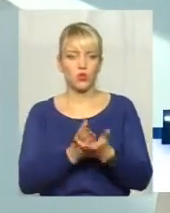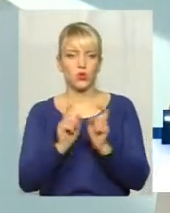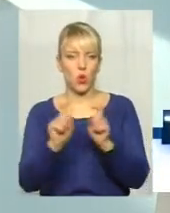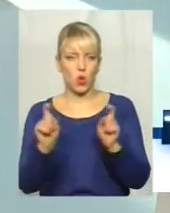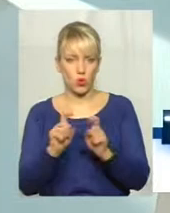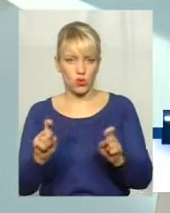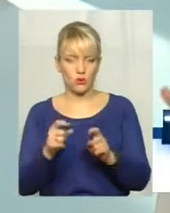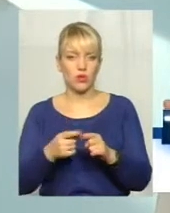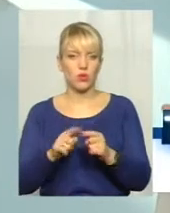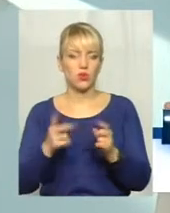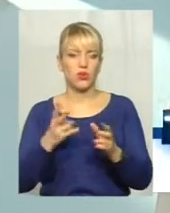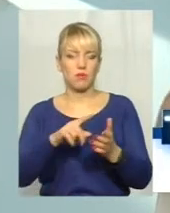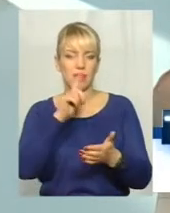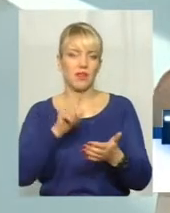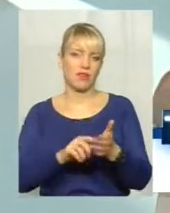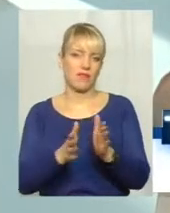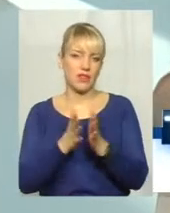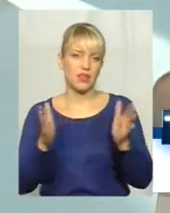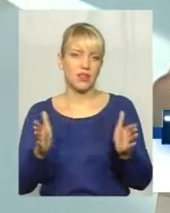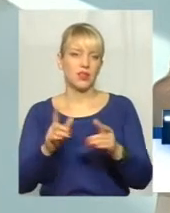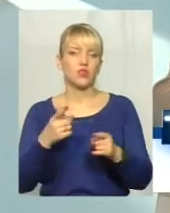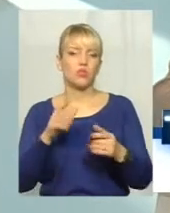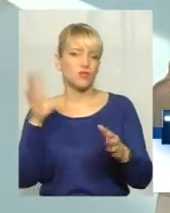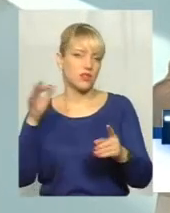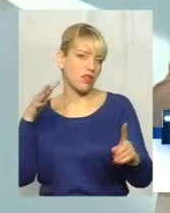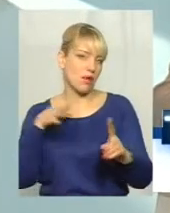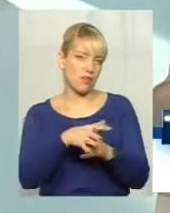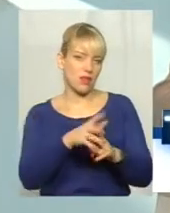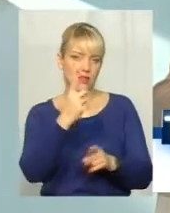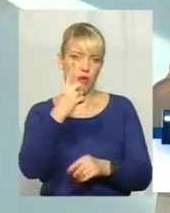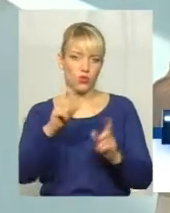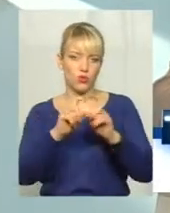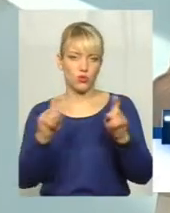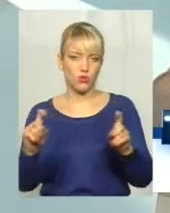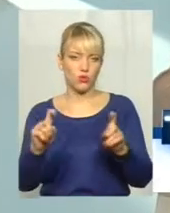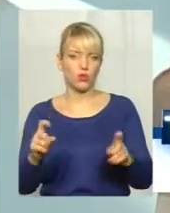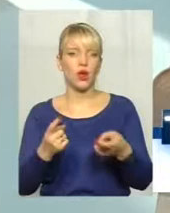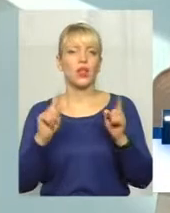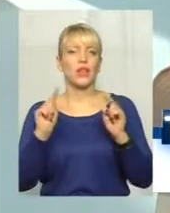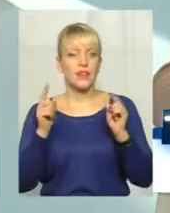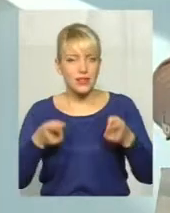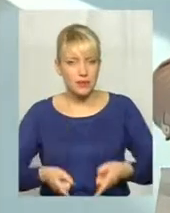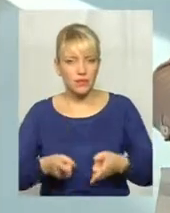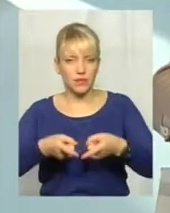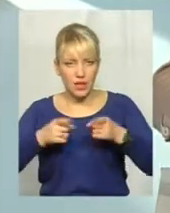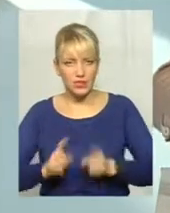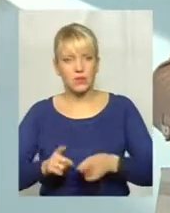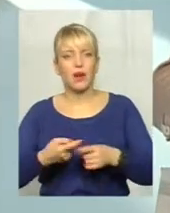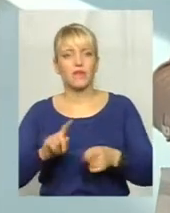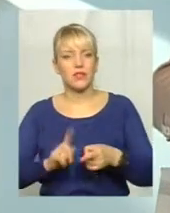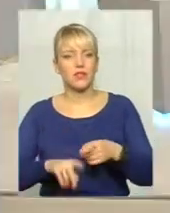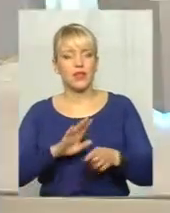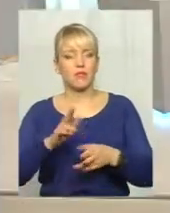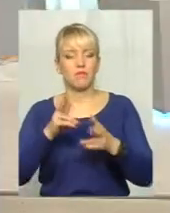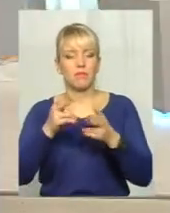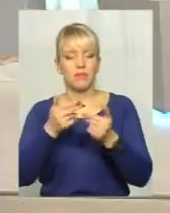Тобто, тут просто питання відкритим, риторичним. Чому всі напали на одну структуру? Ну, насправді, знову ж таки, не підтверджена